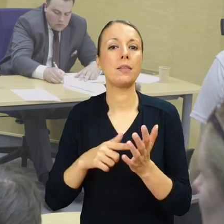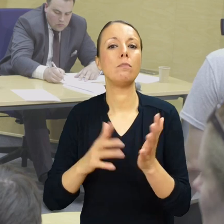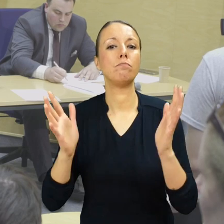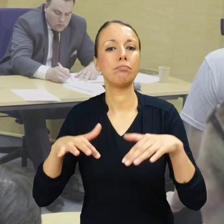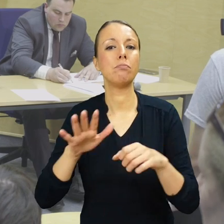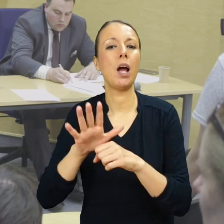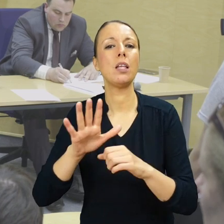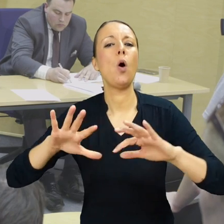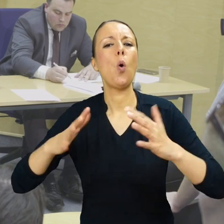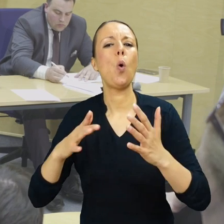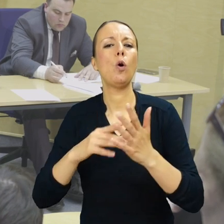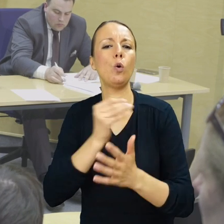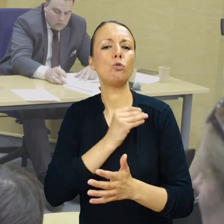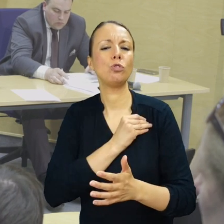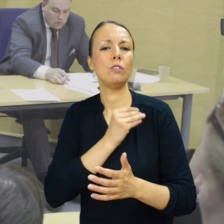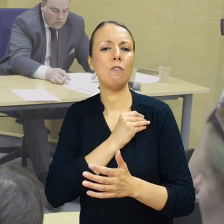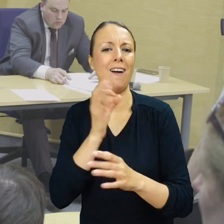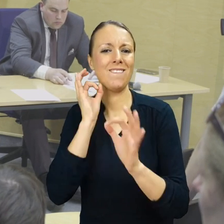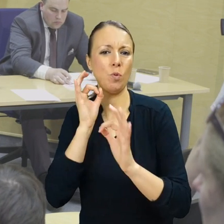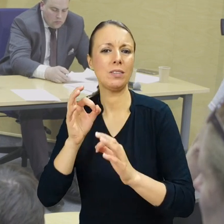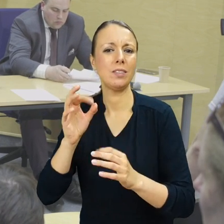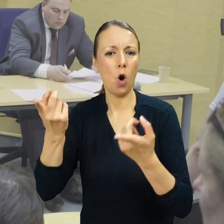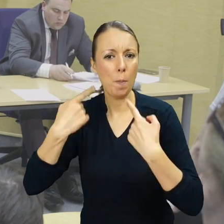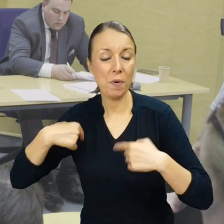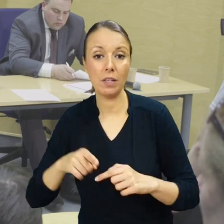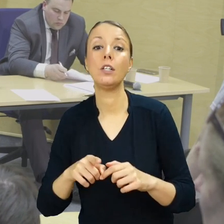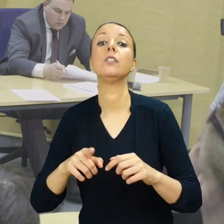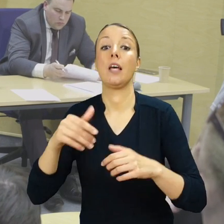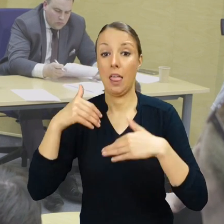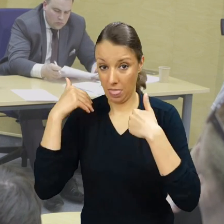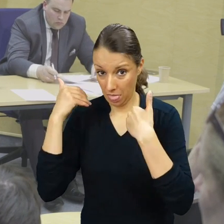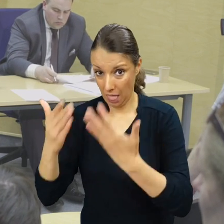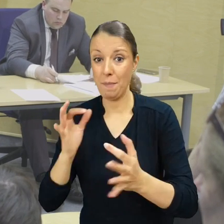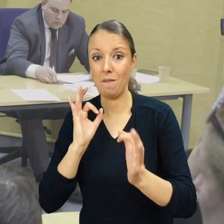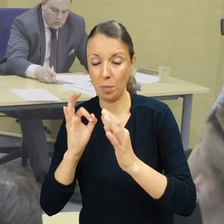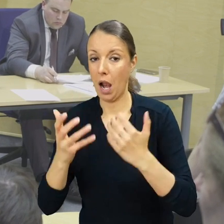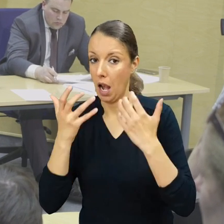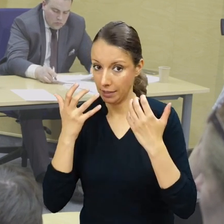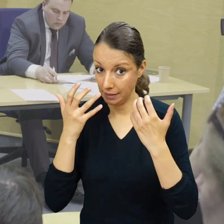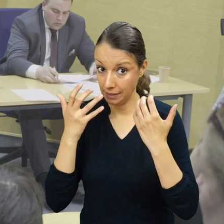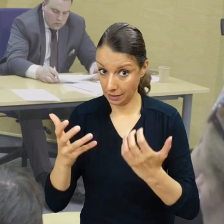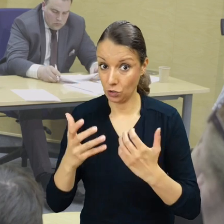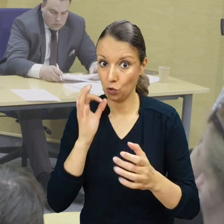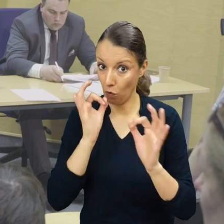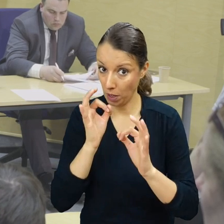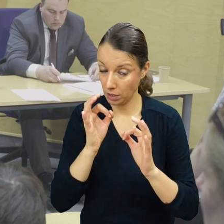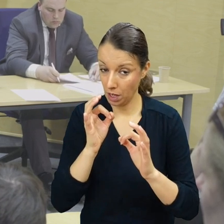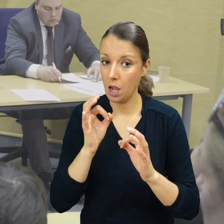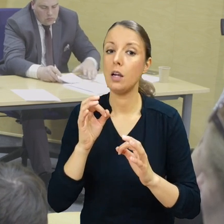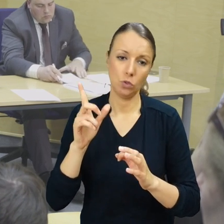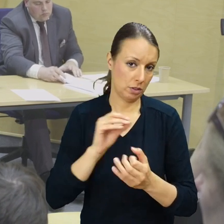informację, ale jak chcesz 50 rys papieru z powodu tak sformułowanego wniosku, to nie będziemy robić tego za darmo. Krach tej koncepcji